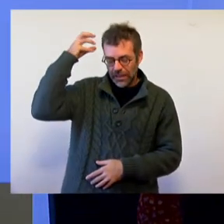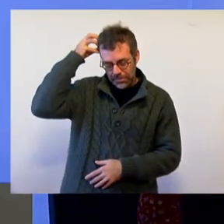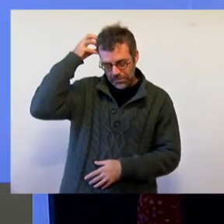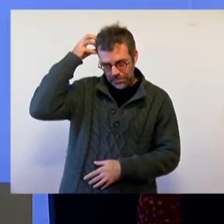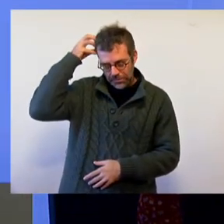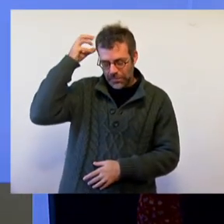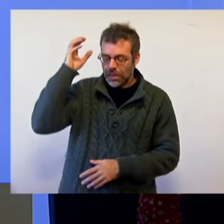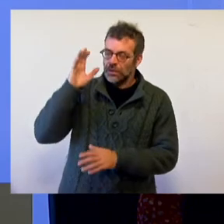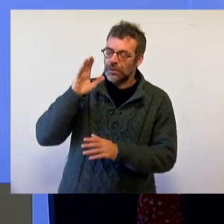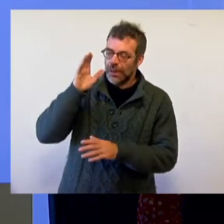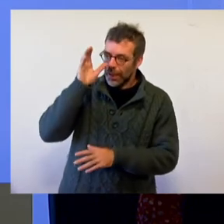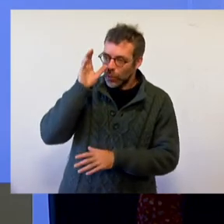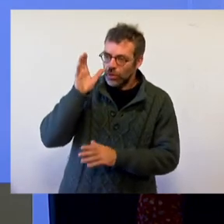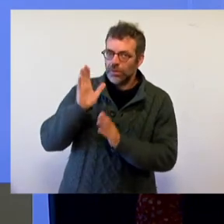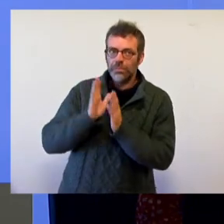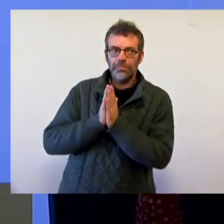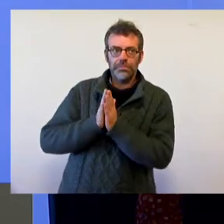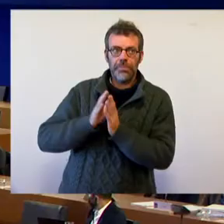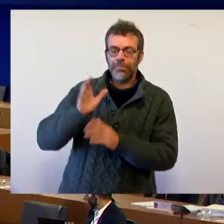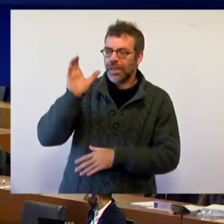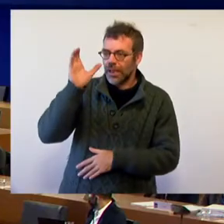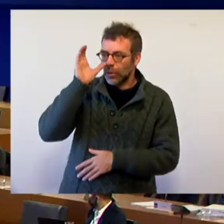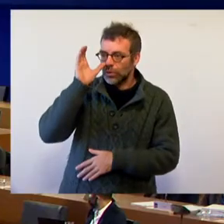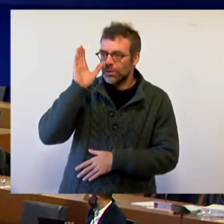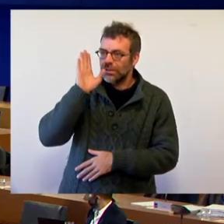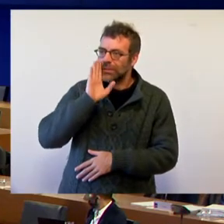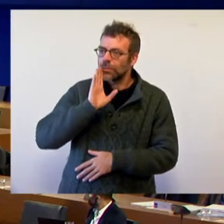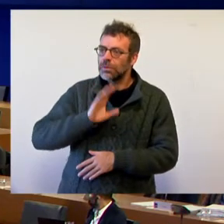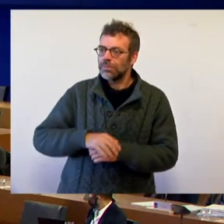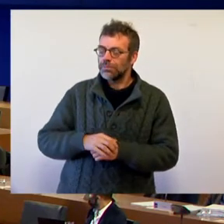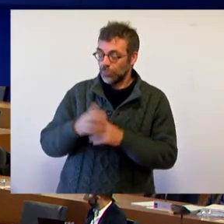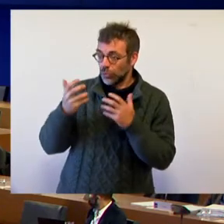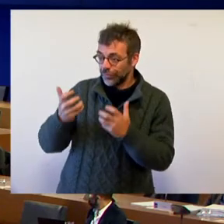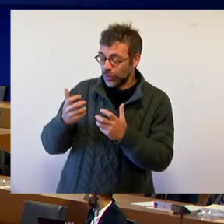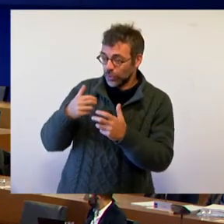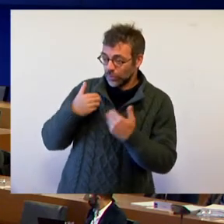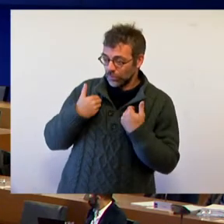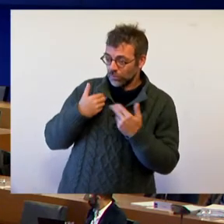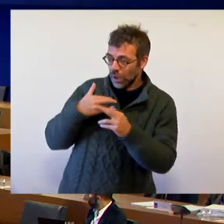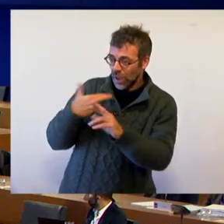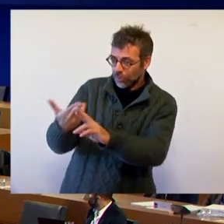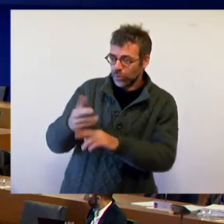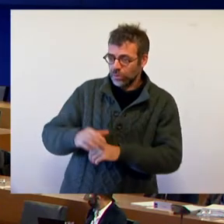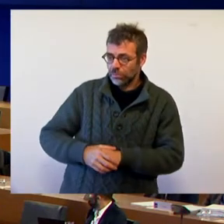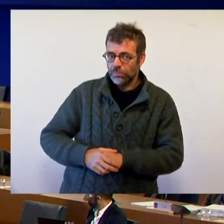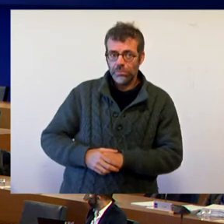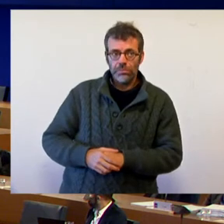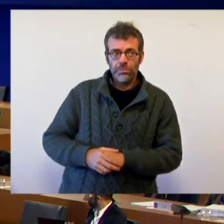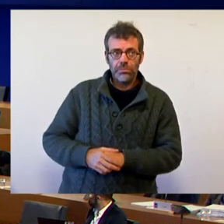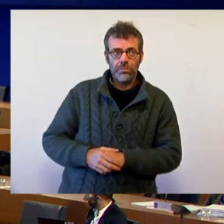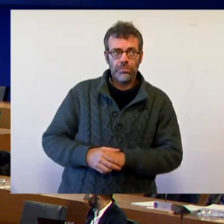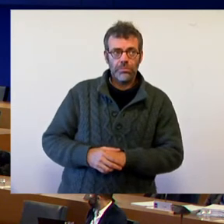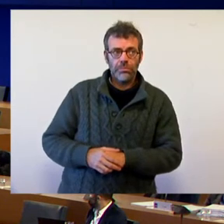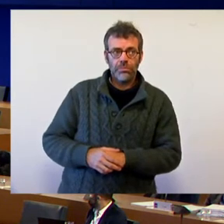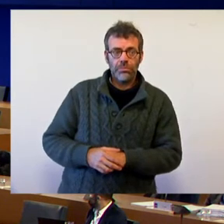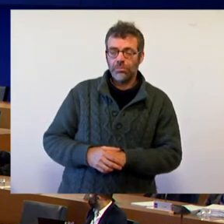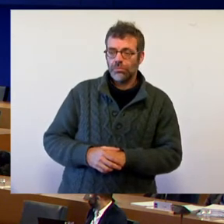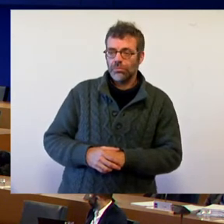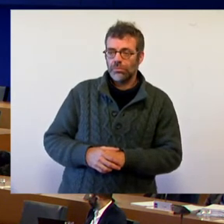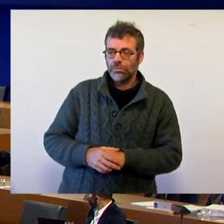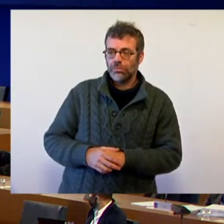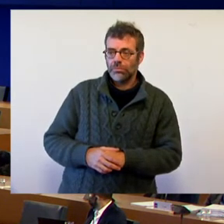Madame Yag. Vous voulez que je réponde? Que je vous réponde?